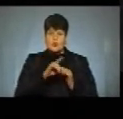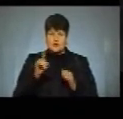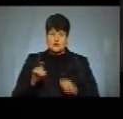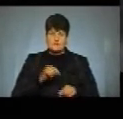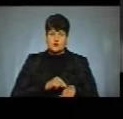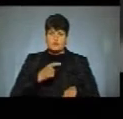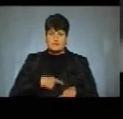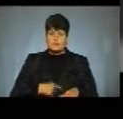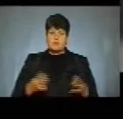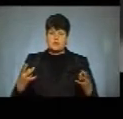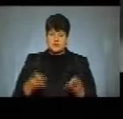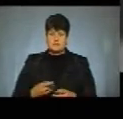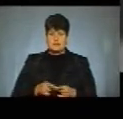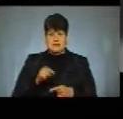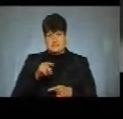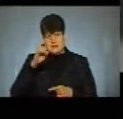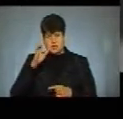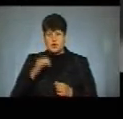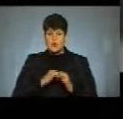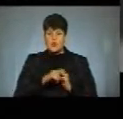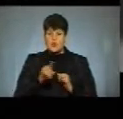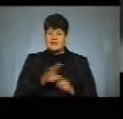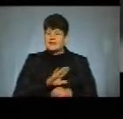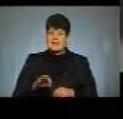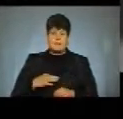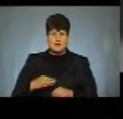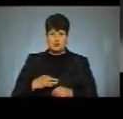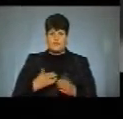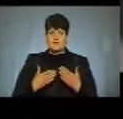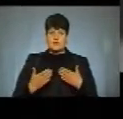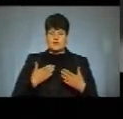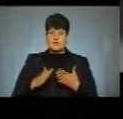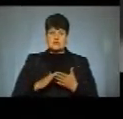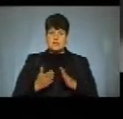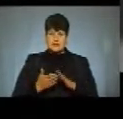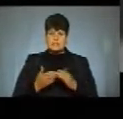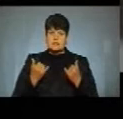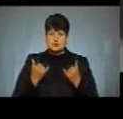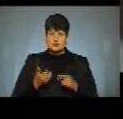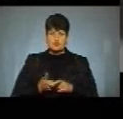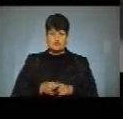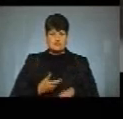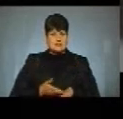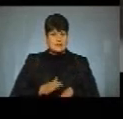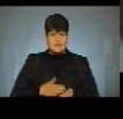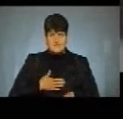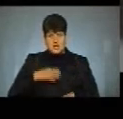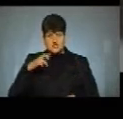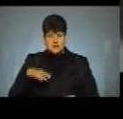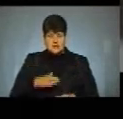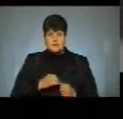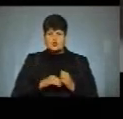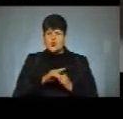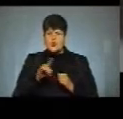потрібним цій державі, щоб кожен небайдуже відносився до ситуації, яка сьогодні надзвичайно складна в нашій державі, і щоб